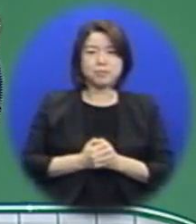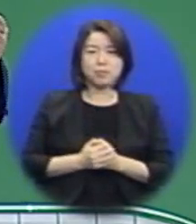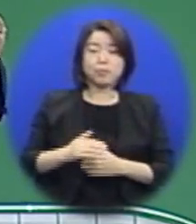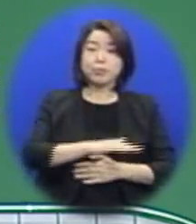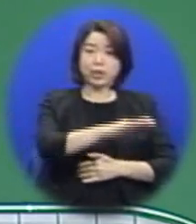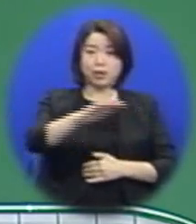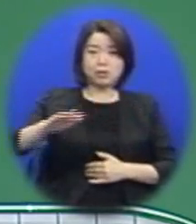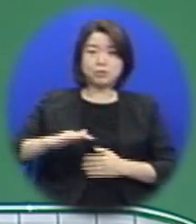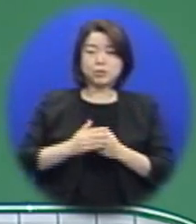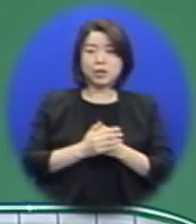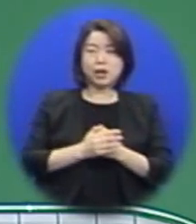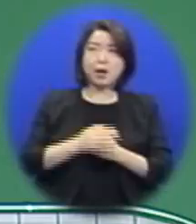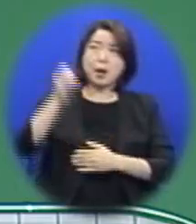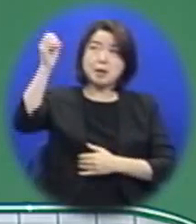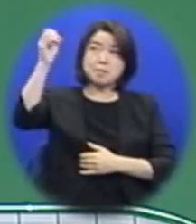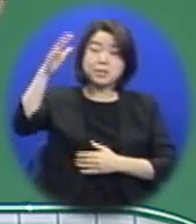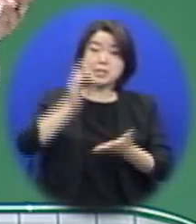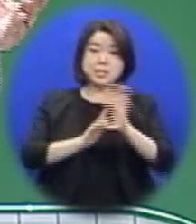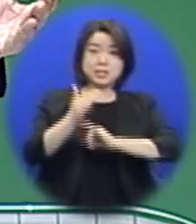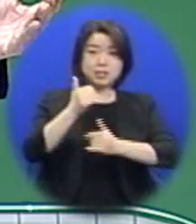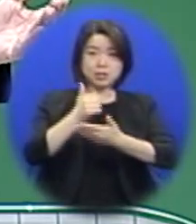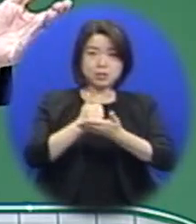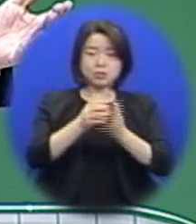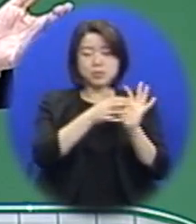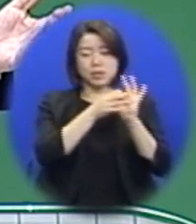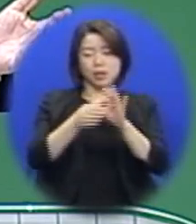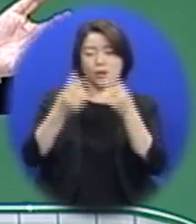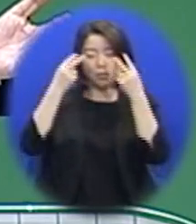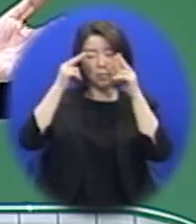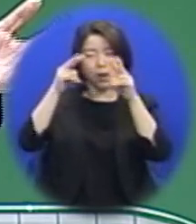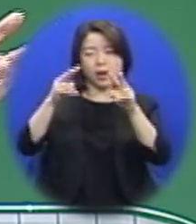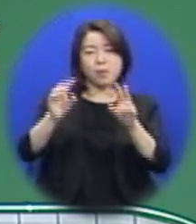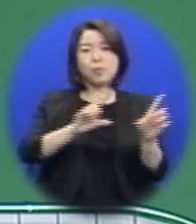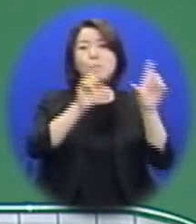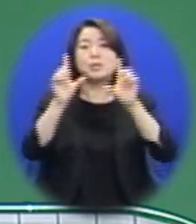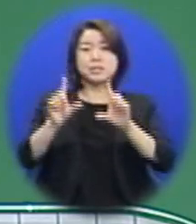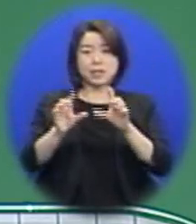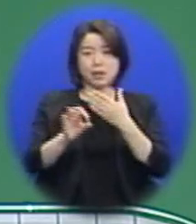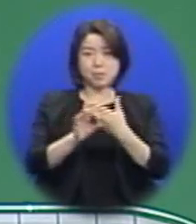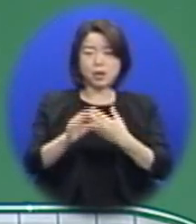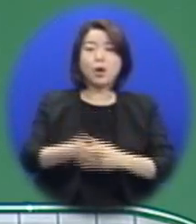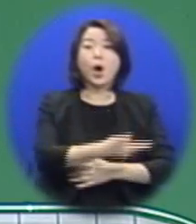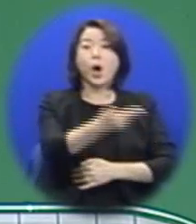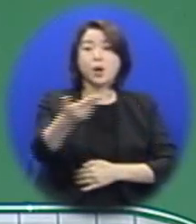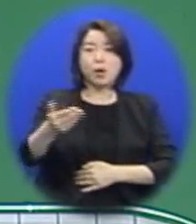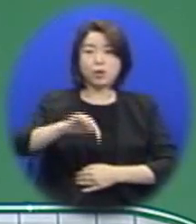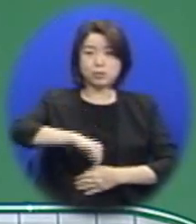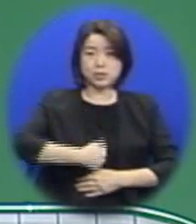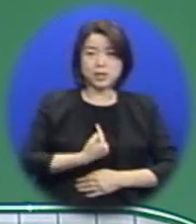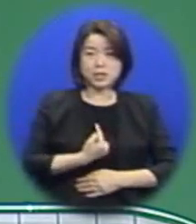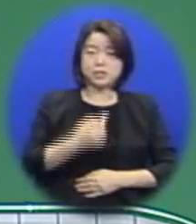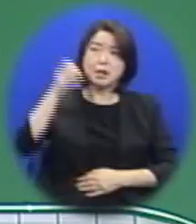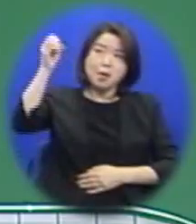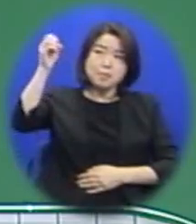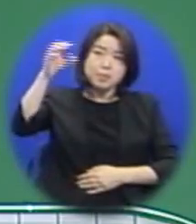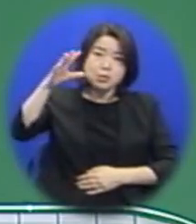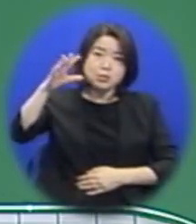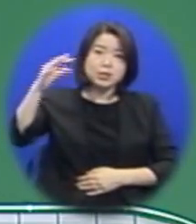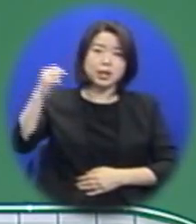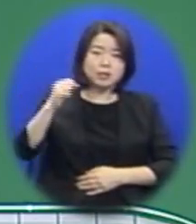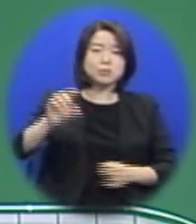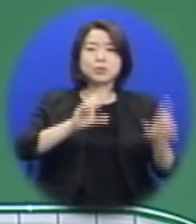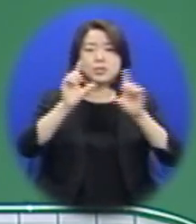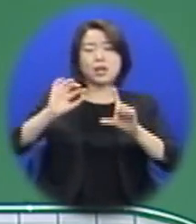우리가 빛이신 예수님을 계속 바라보고 살면 여러분 자신이 빛으로 살게 되는 거